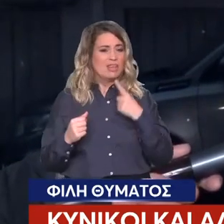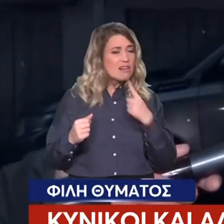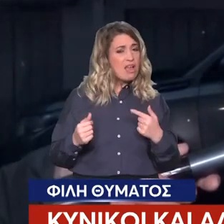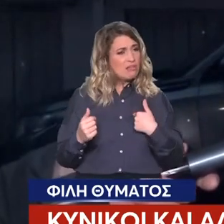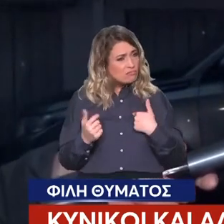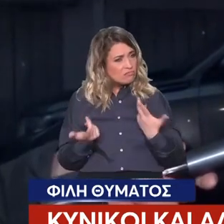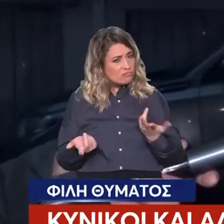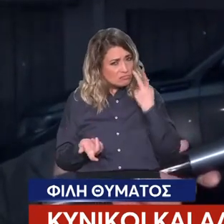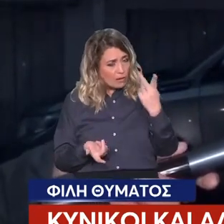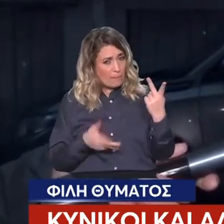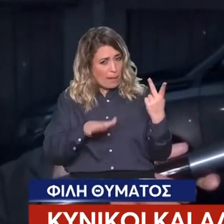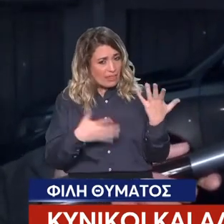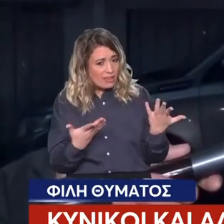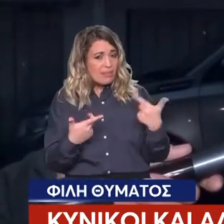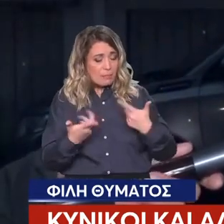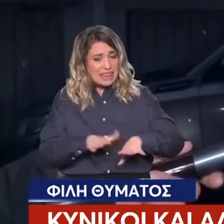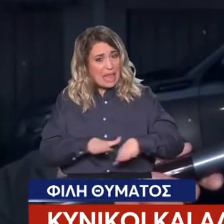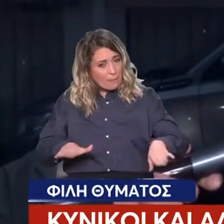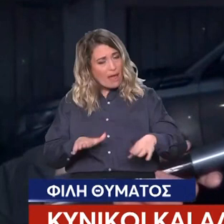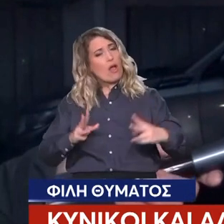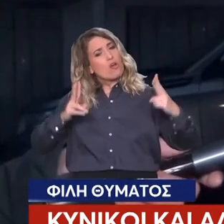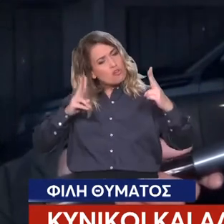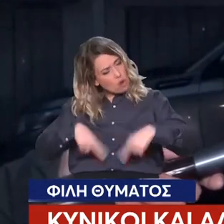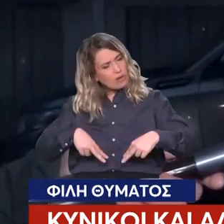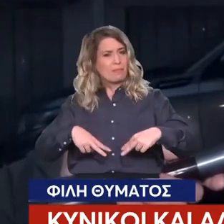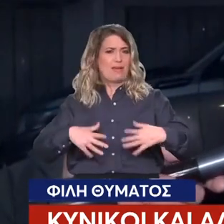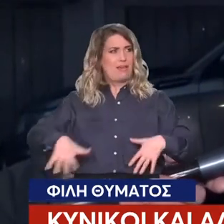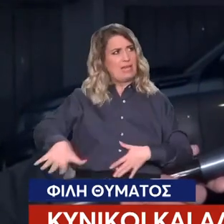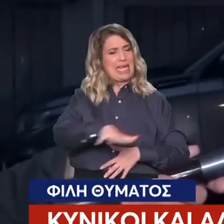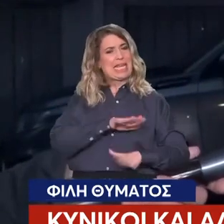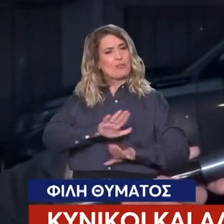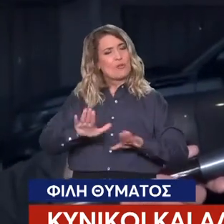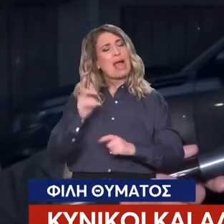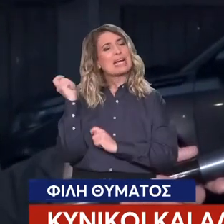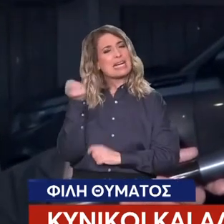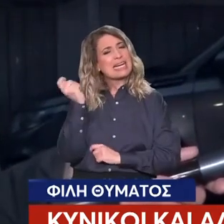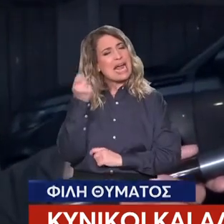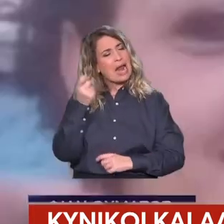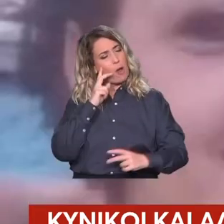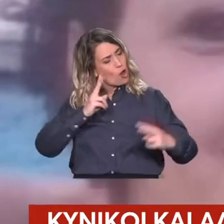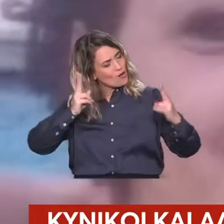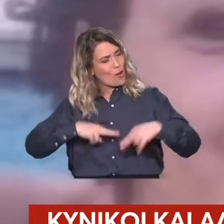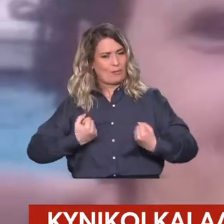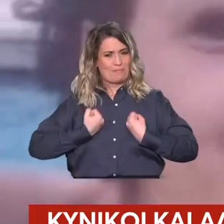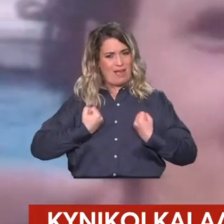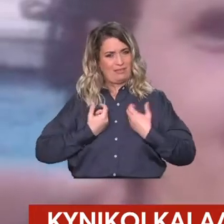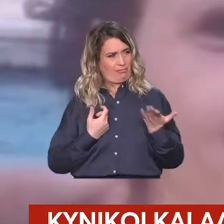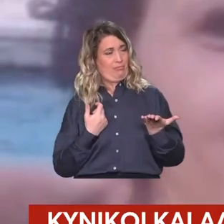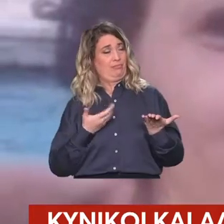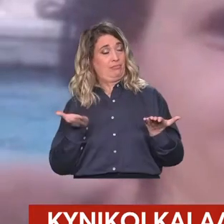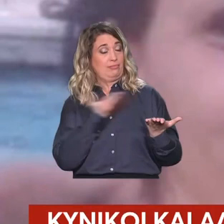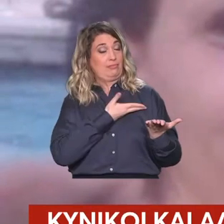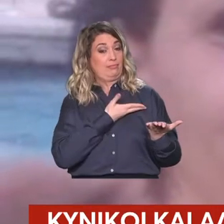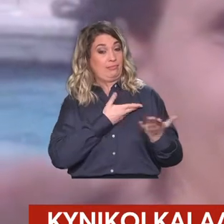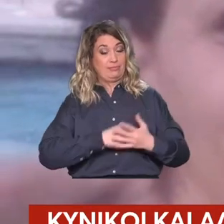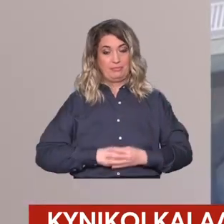γειτονιά. Τα παιδιά μας ήταν γνώριμοι στην γειτονιά και τα παιδιά μας γνωρίζονταν. Ο σύντροφος της άτυχης γυναίκας